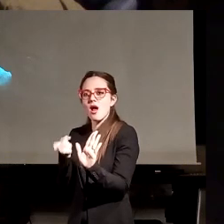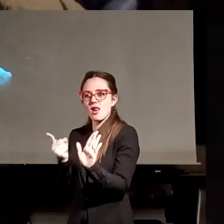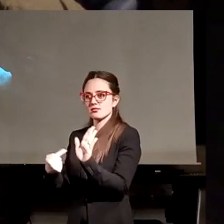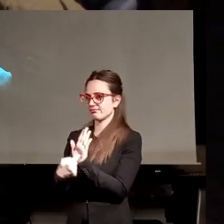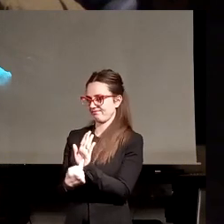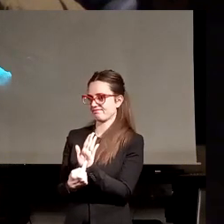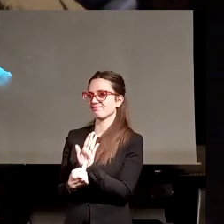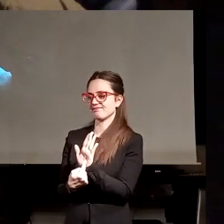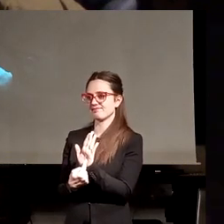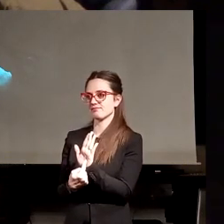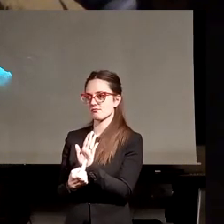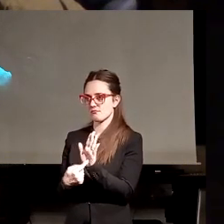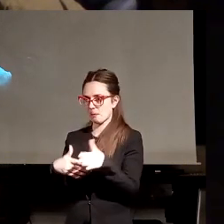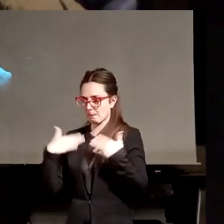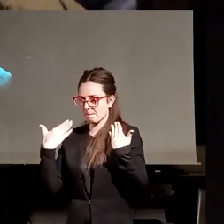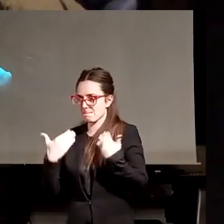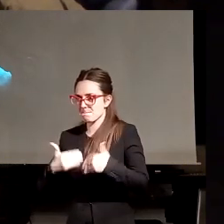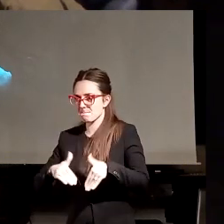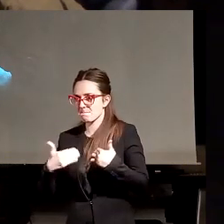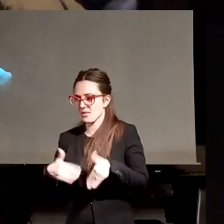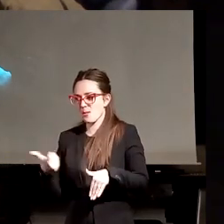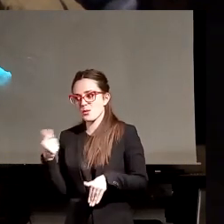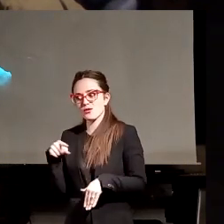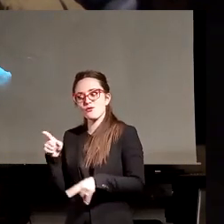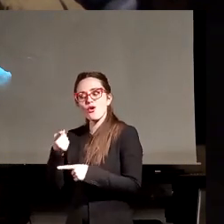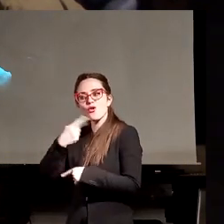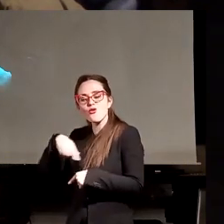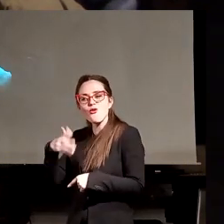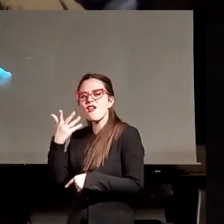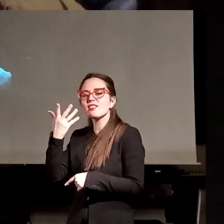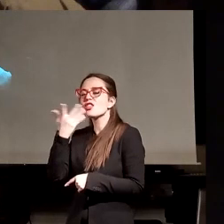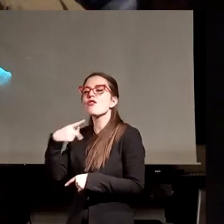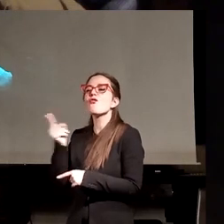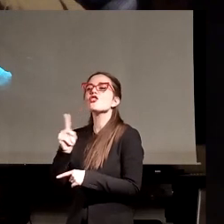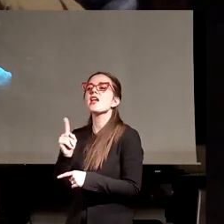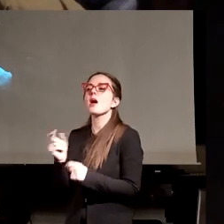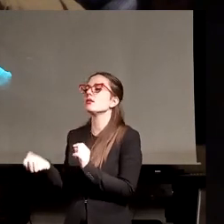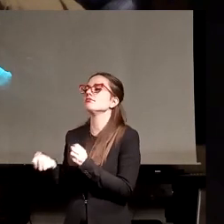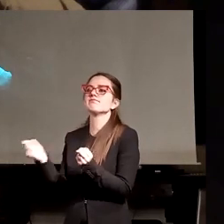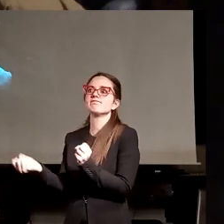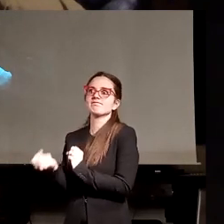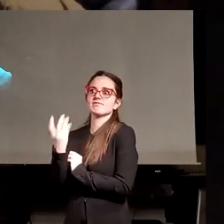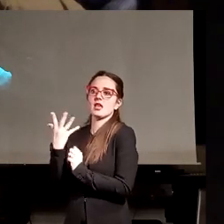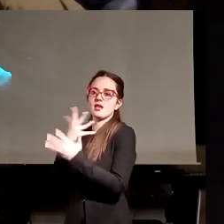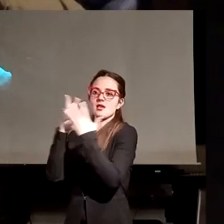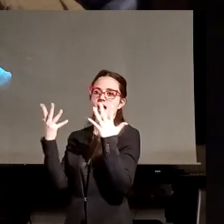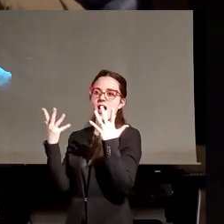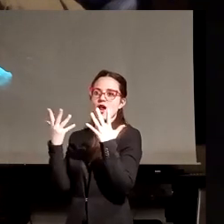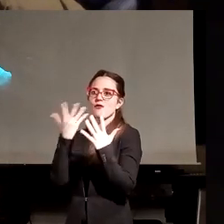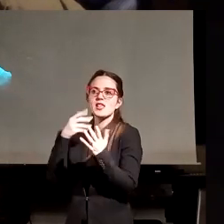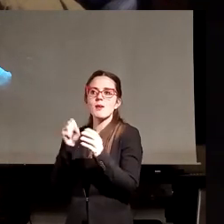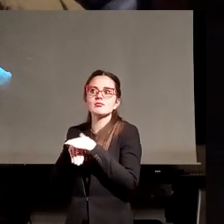che è pericolosissimo perché noi non vogliamo ma è bello avere il mistero che ciò che c'erano da solo non ve lo dico